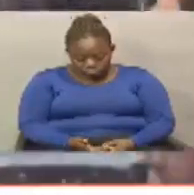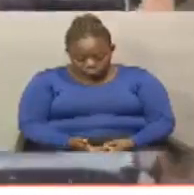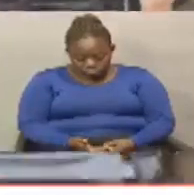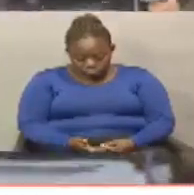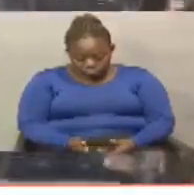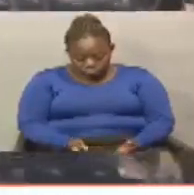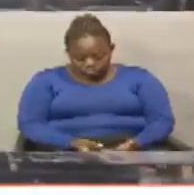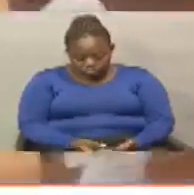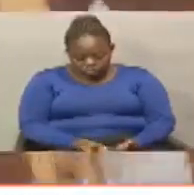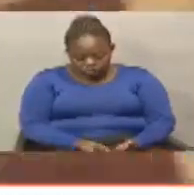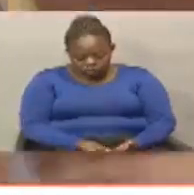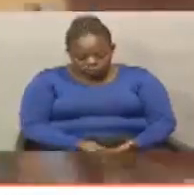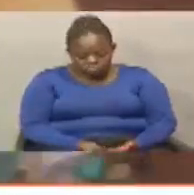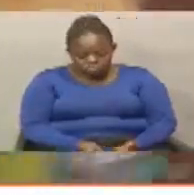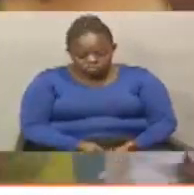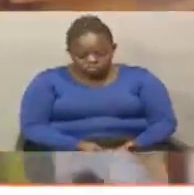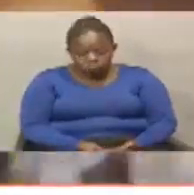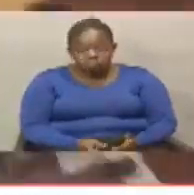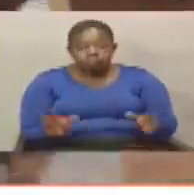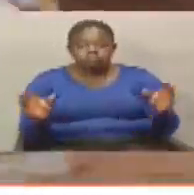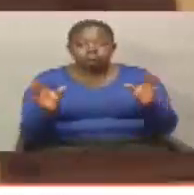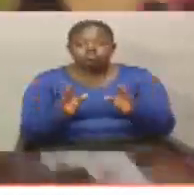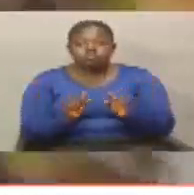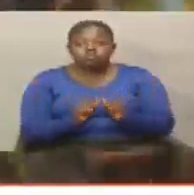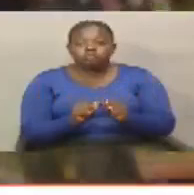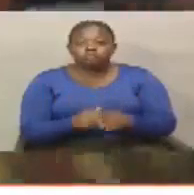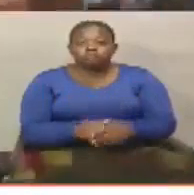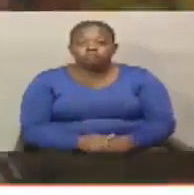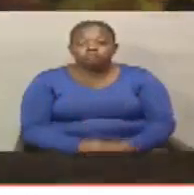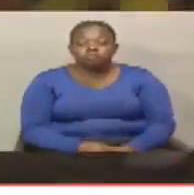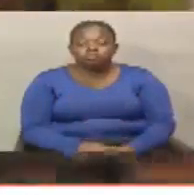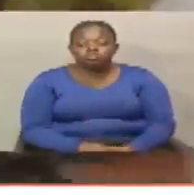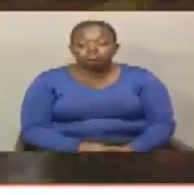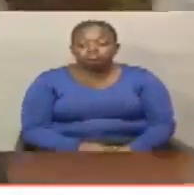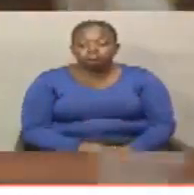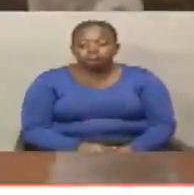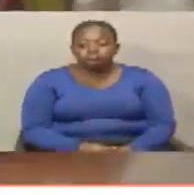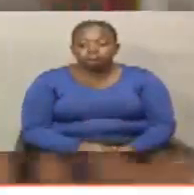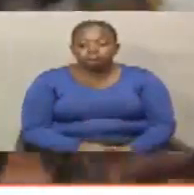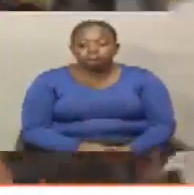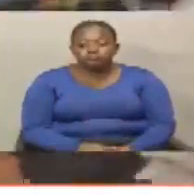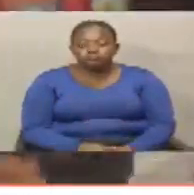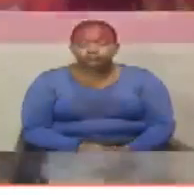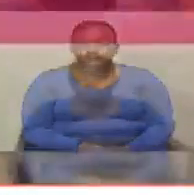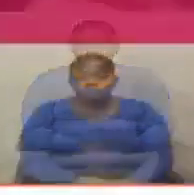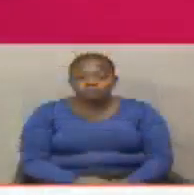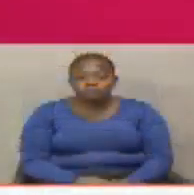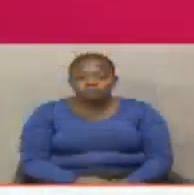David Sikayombya yakusakidde guli eno ku Bwabukedde TV.